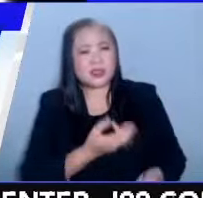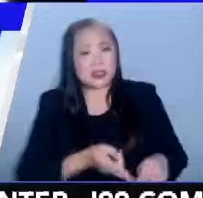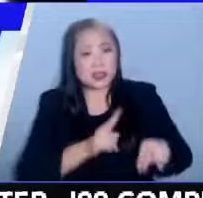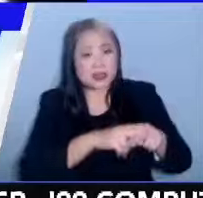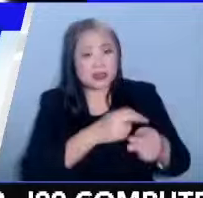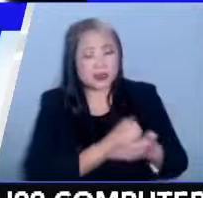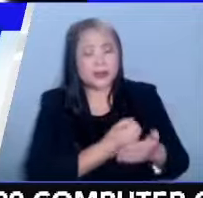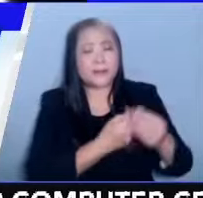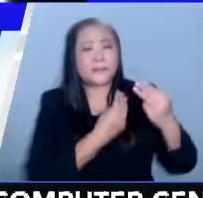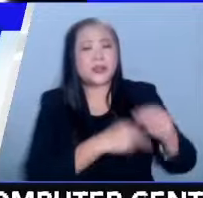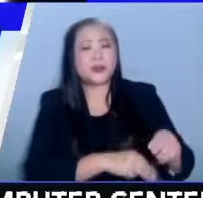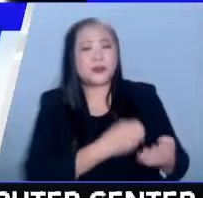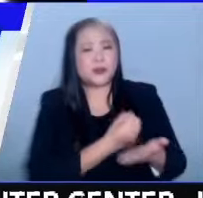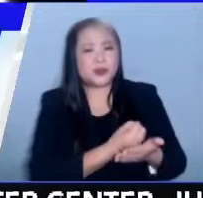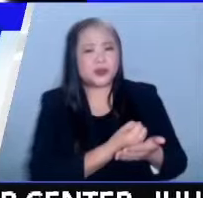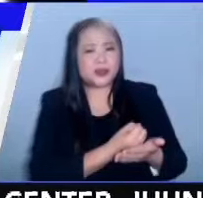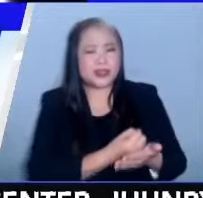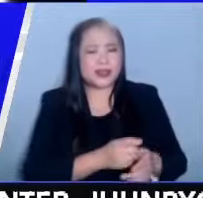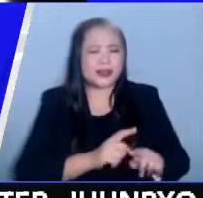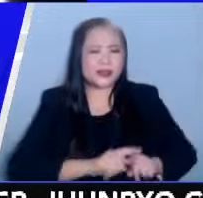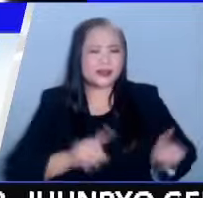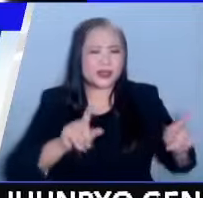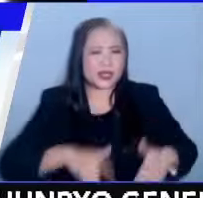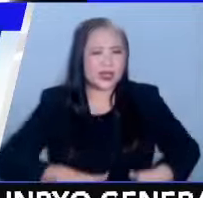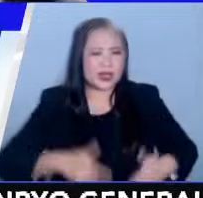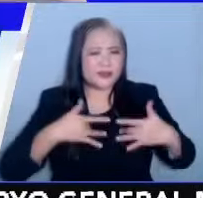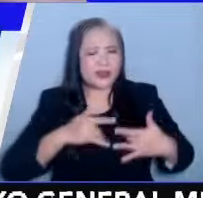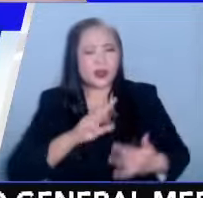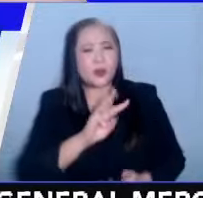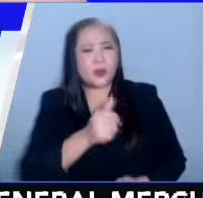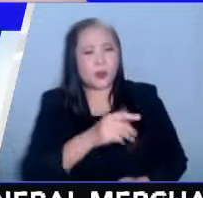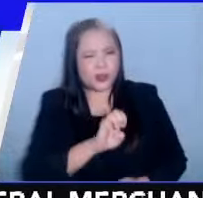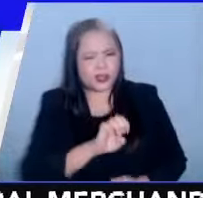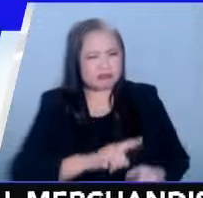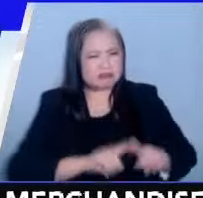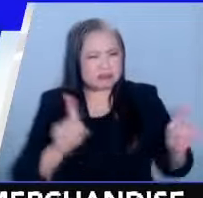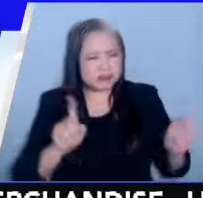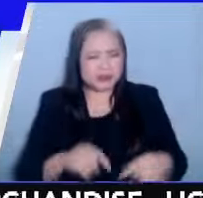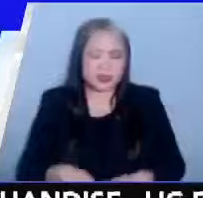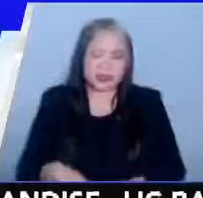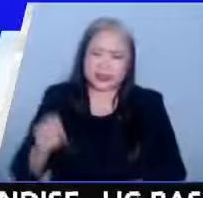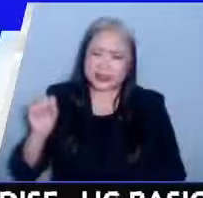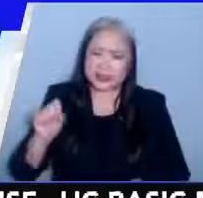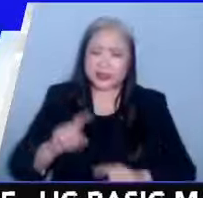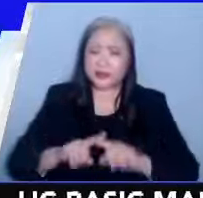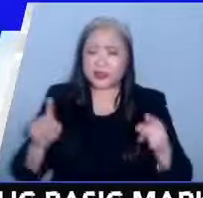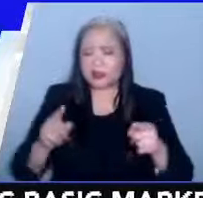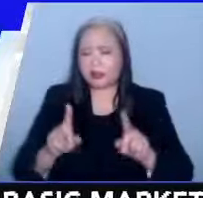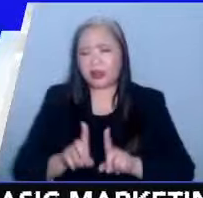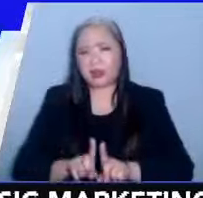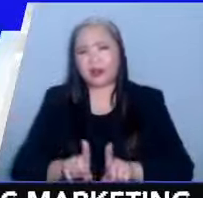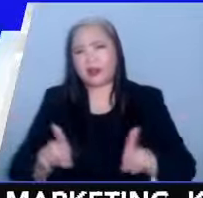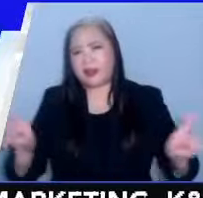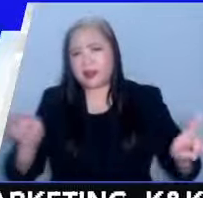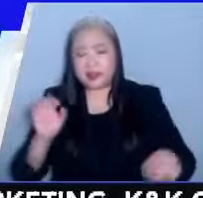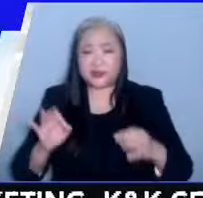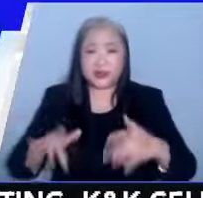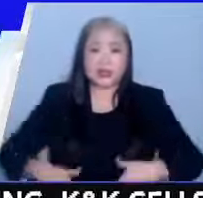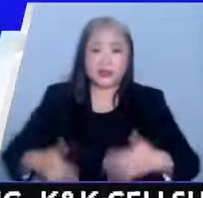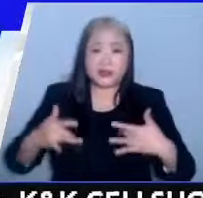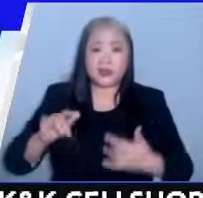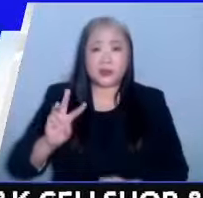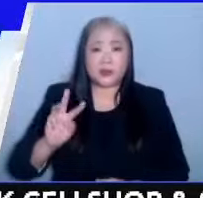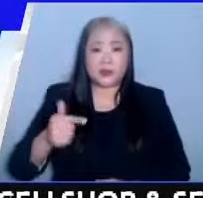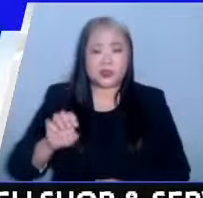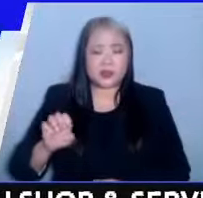ito sa living wage Anong reakson niyo dito eh Talaga p magkaiba malayong-malayo po if we go to the living wage ang estimate po natin